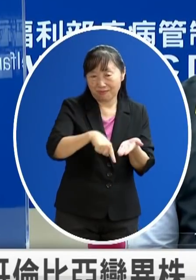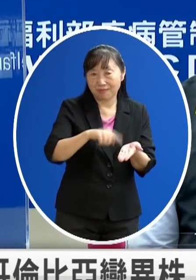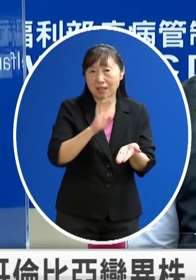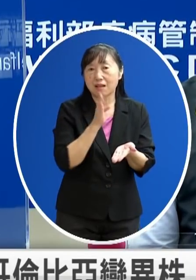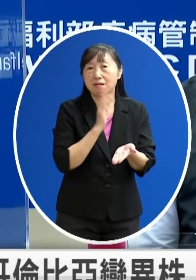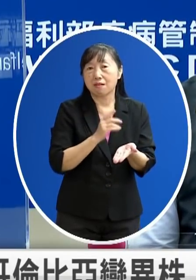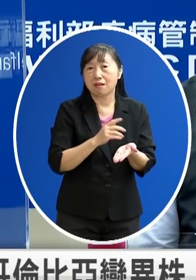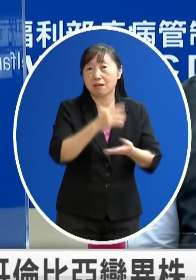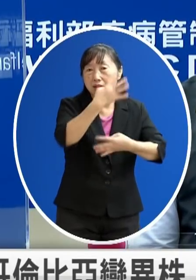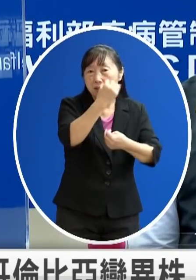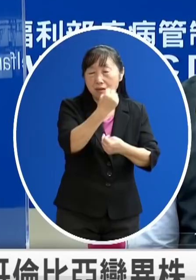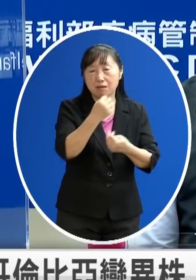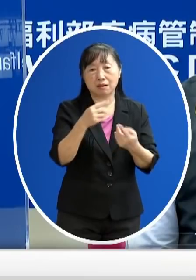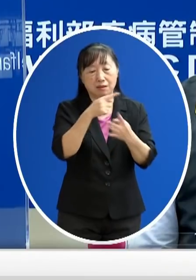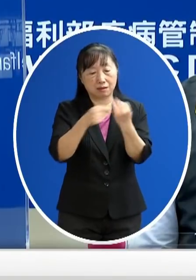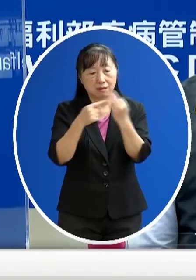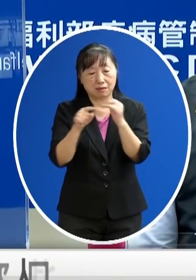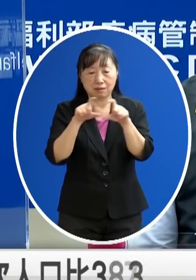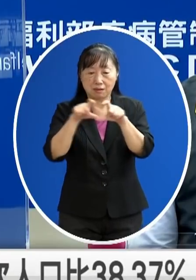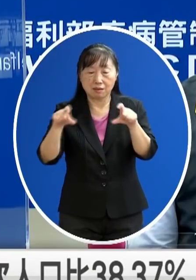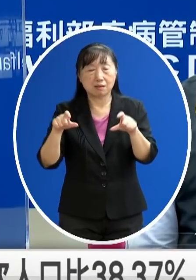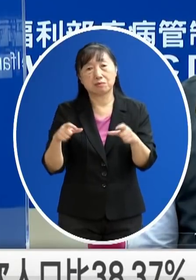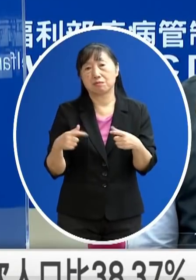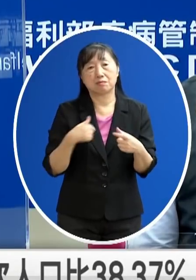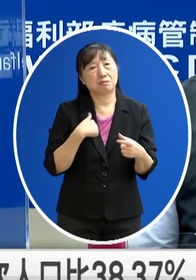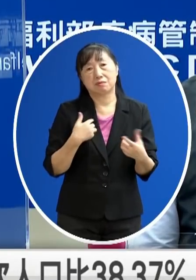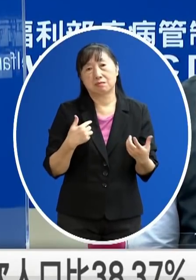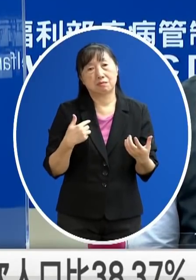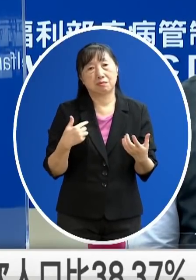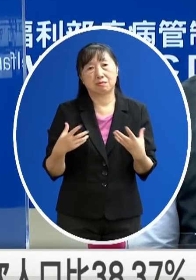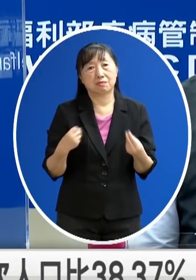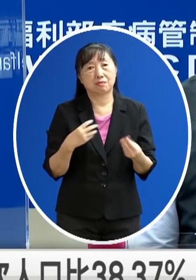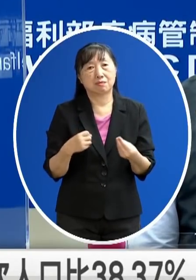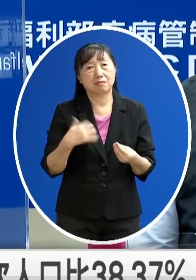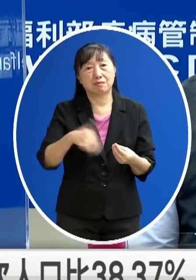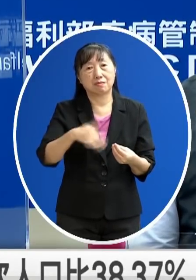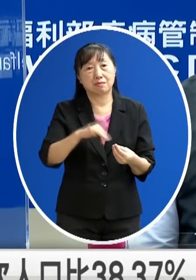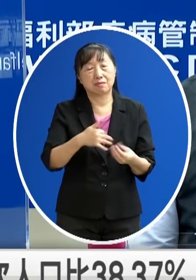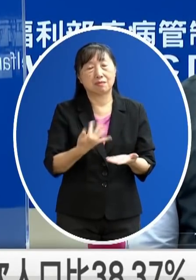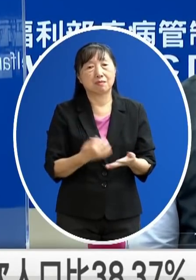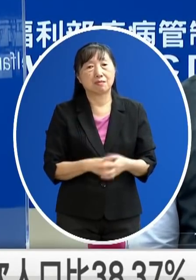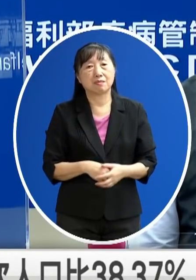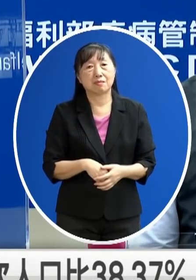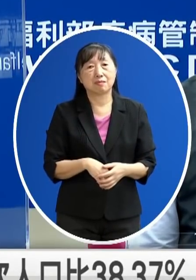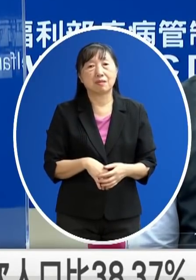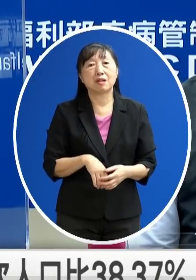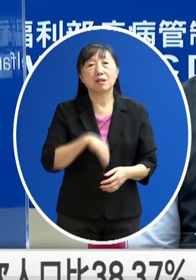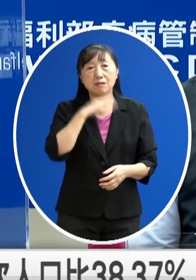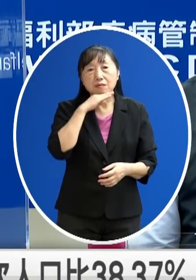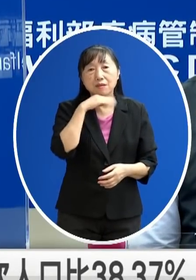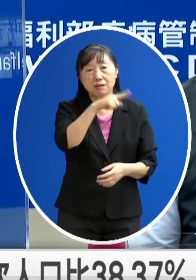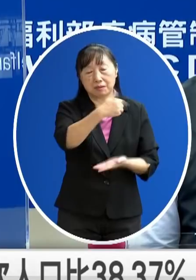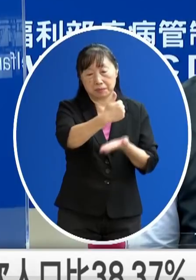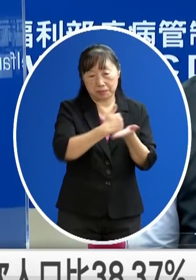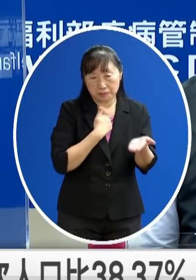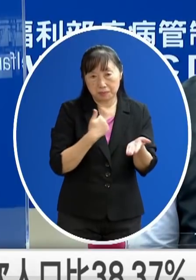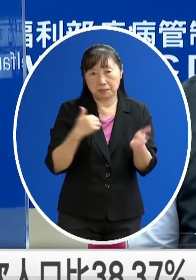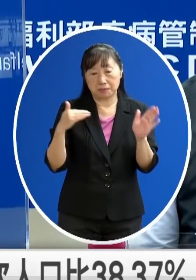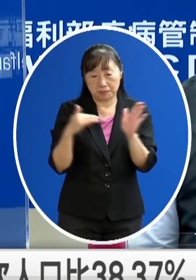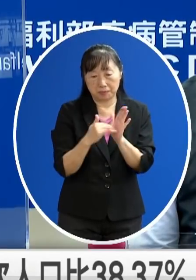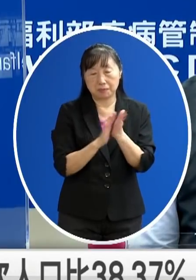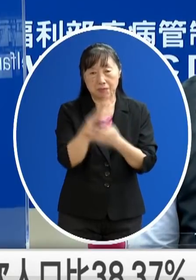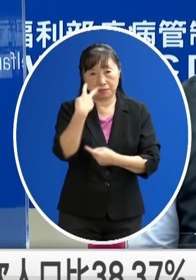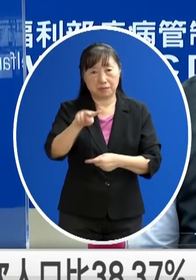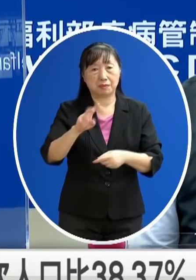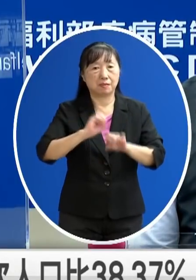间跟剂量，我们目前还没有明哈，没有很明确了哈。那明确以后到货跟大家来报告。他们很